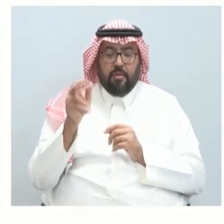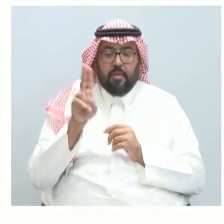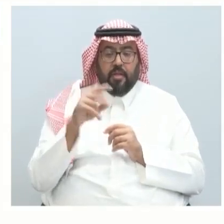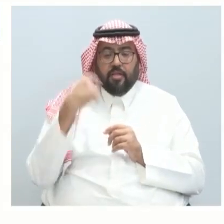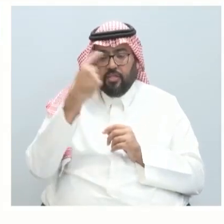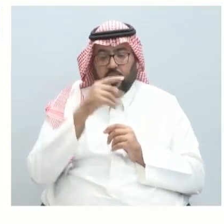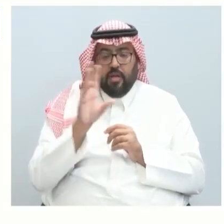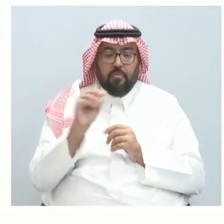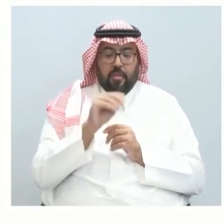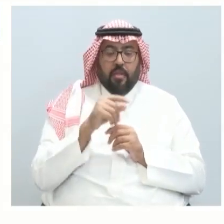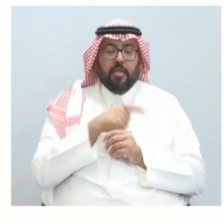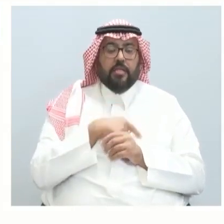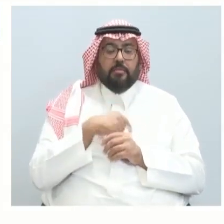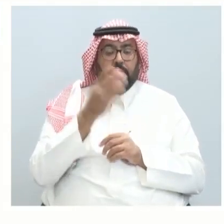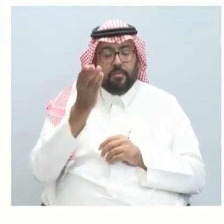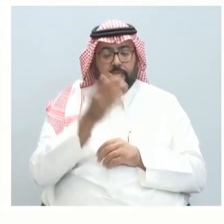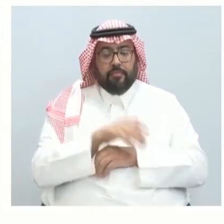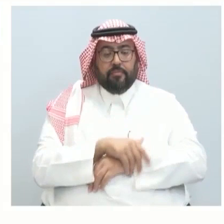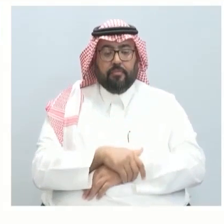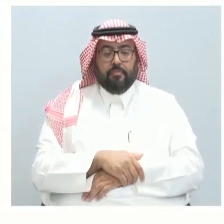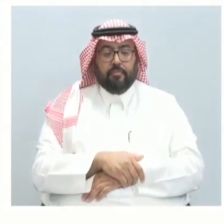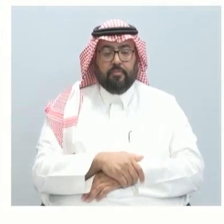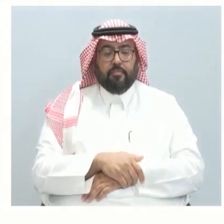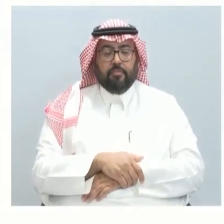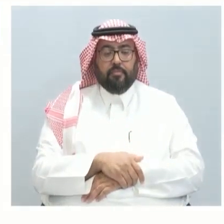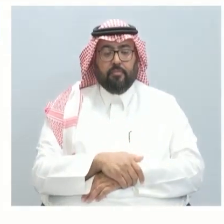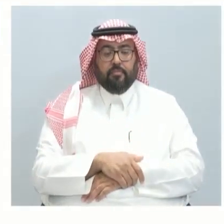الشكل نفسه واذكر اسمها تفضلوا يا مبدعين